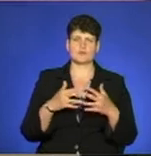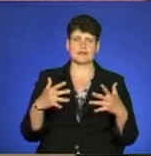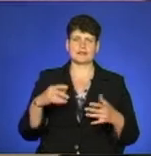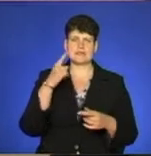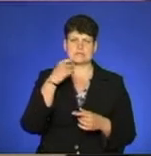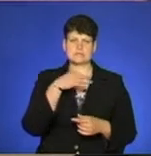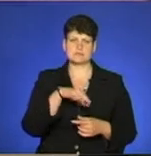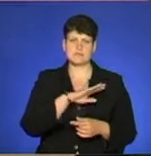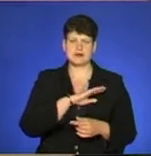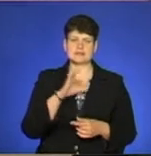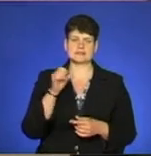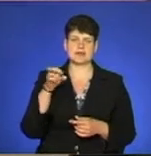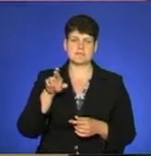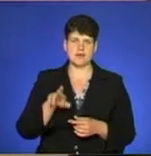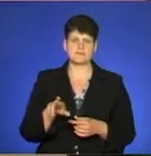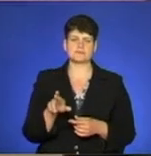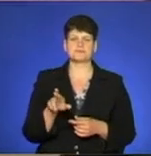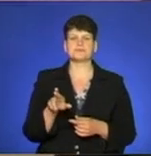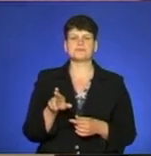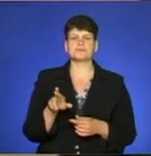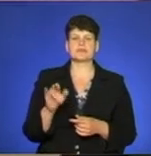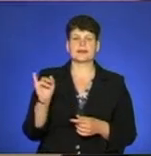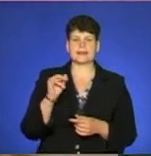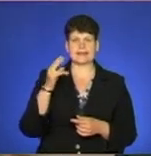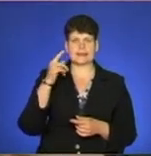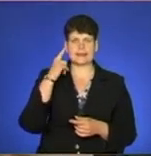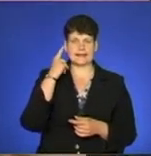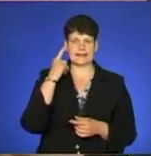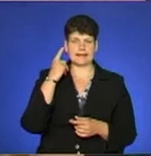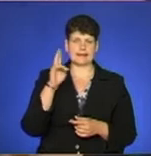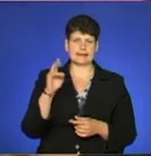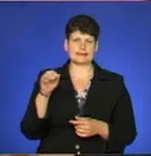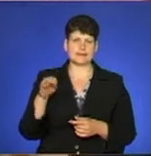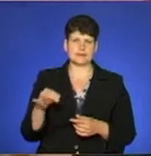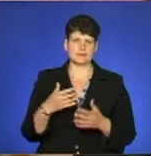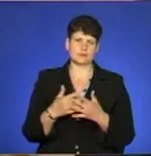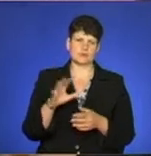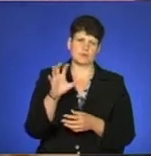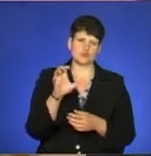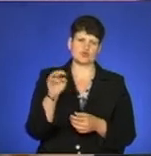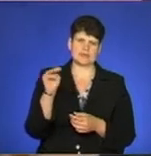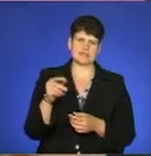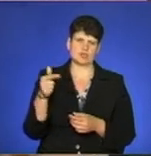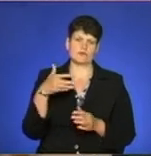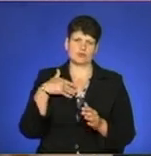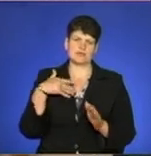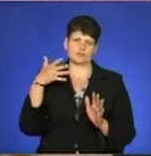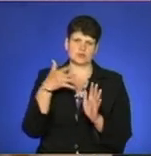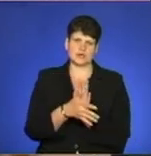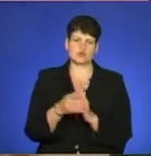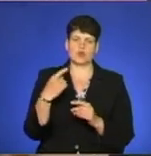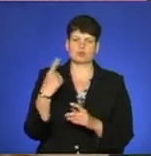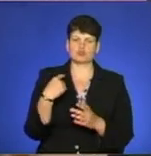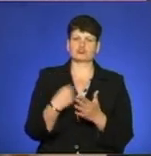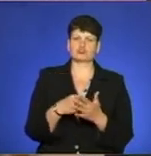Іспанії, Сербії і Китаю. Так, в межах 500 тисяч гривень у нас затрачено з